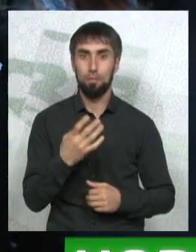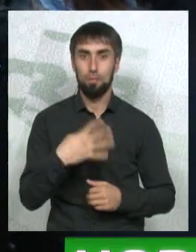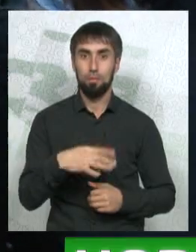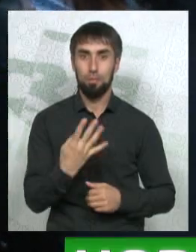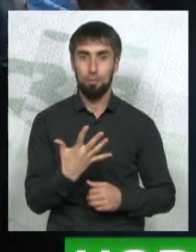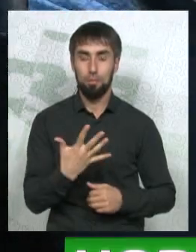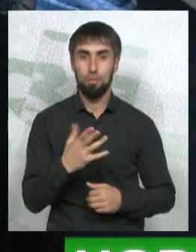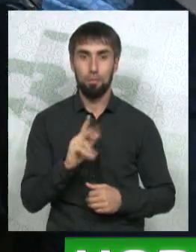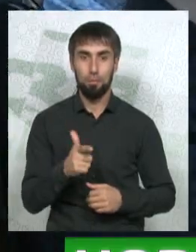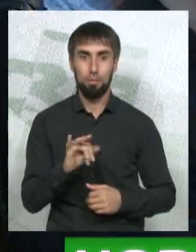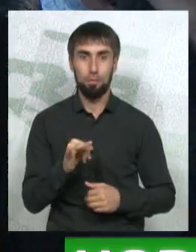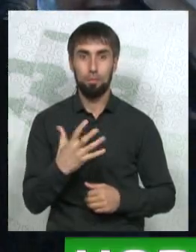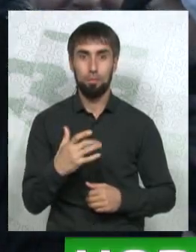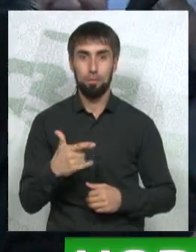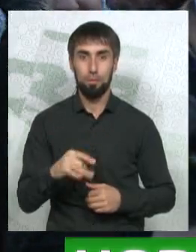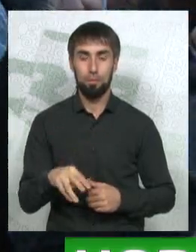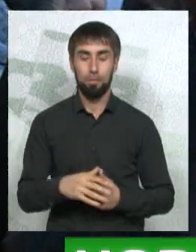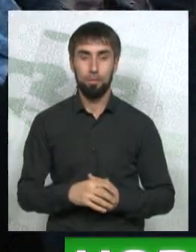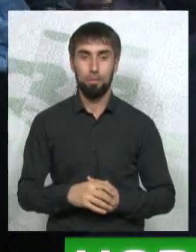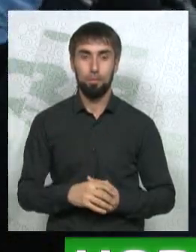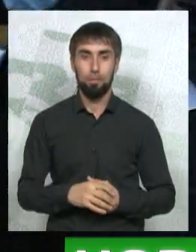1345,5 килограмма.